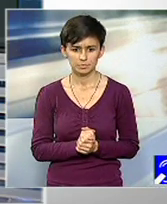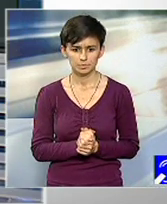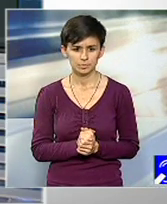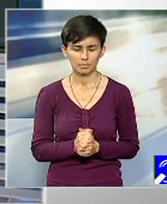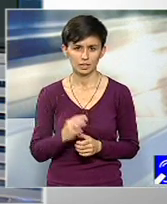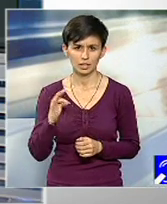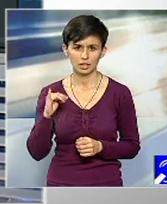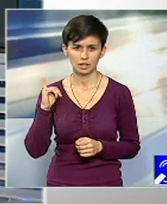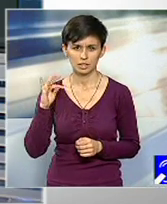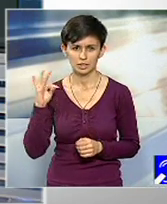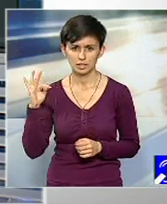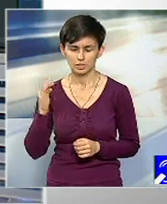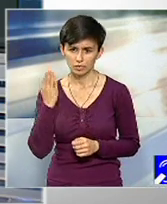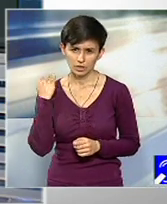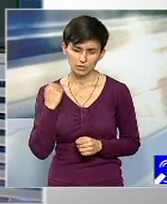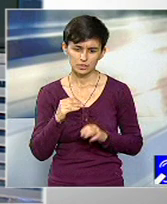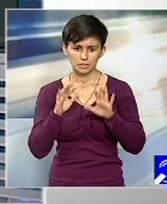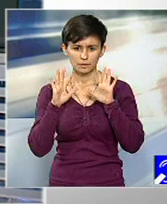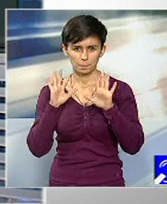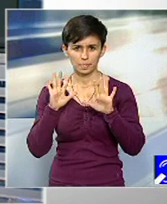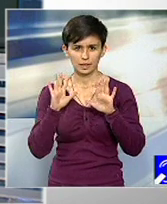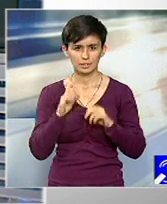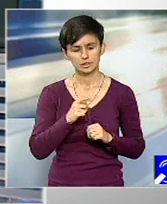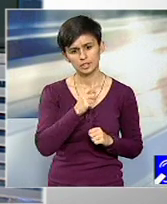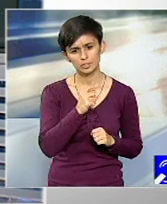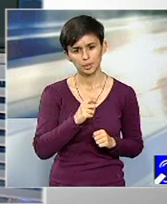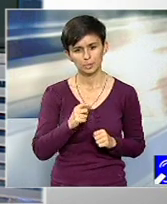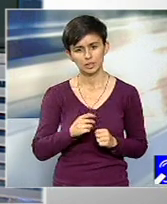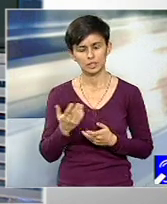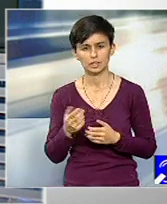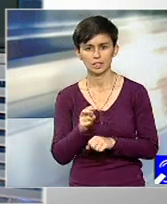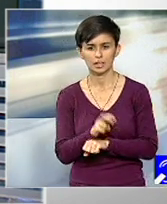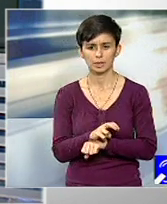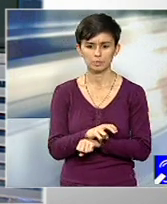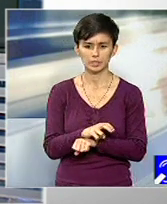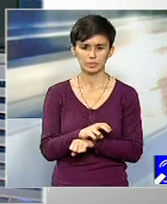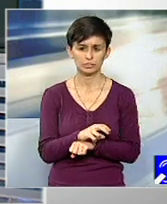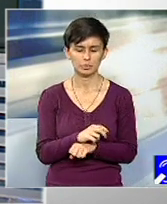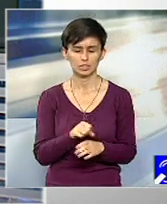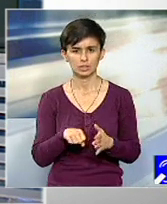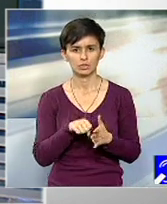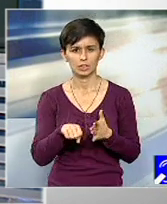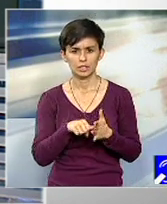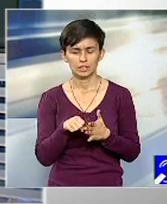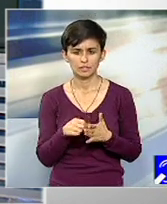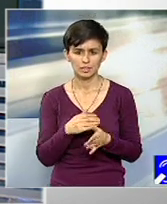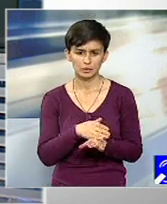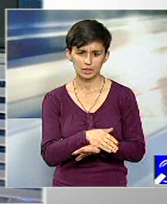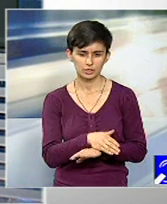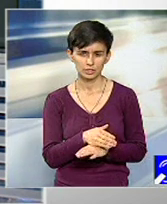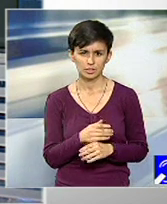au fost, cred că, peste 10 proiecții, adică peste 10 ani de ediție de TIFF la care am participat cu un film accesibil și l-am participat la